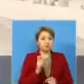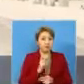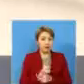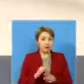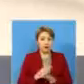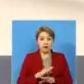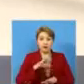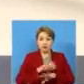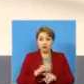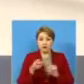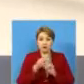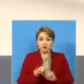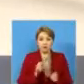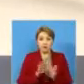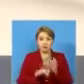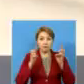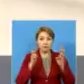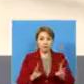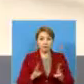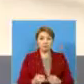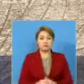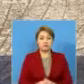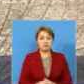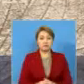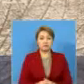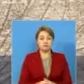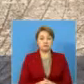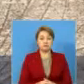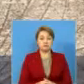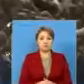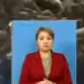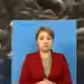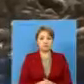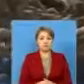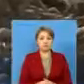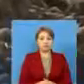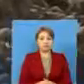роста фактов заражения опасной инфекцией. Николай Сырбов, Жанадиль Сагиев, телеканал Актюбе.